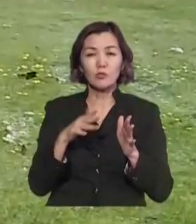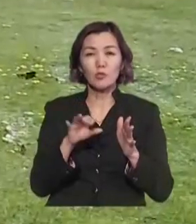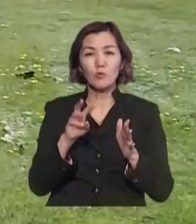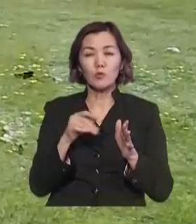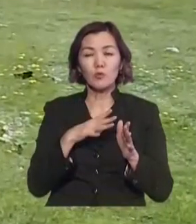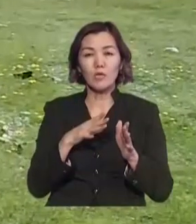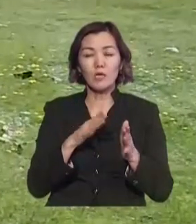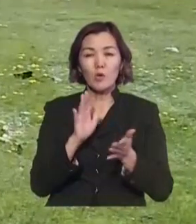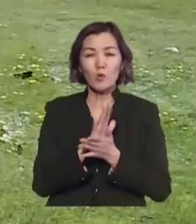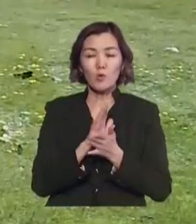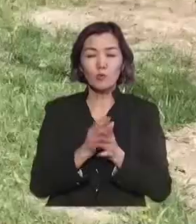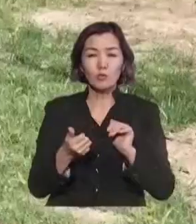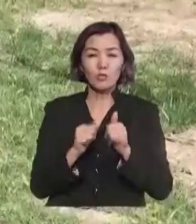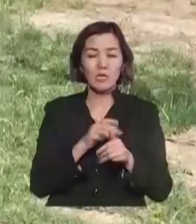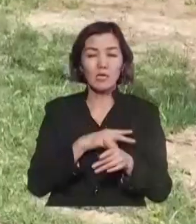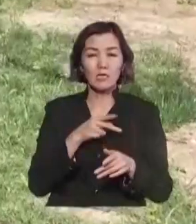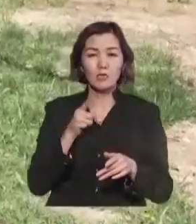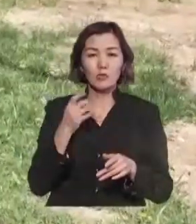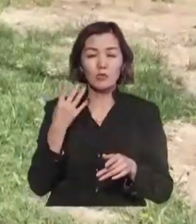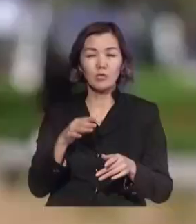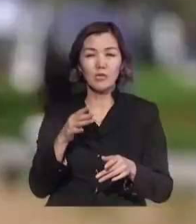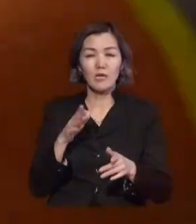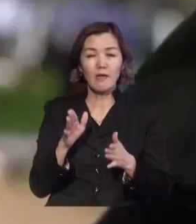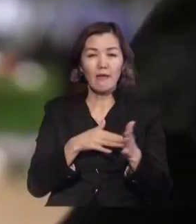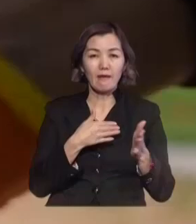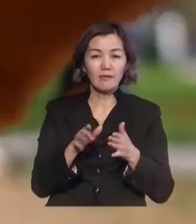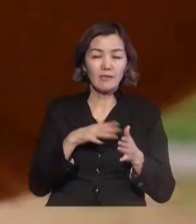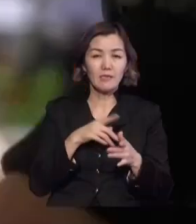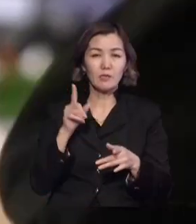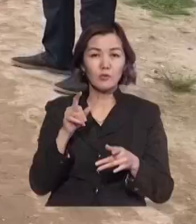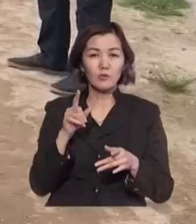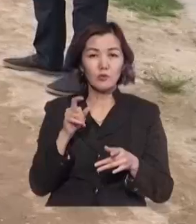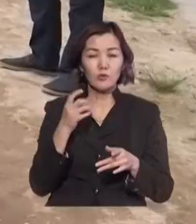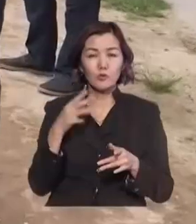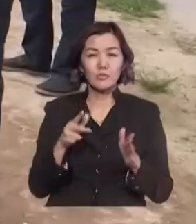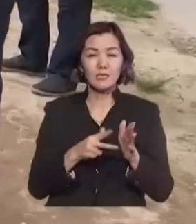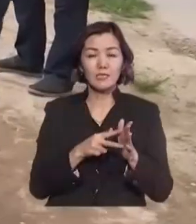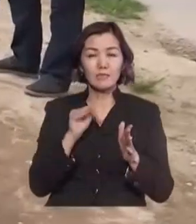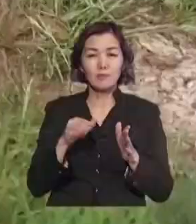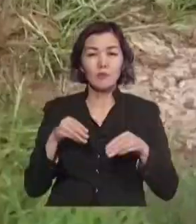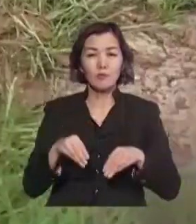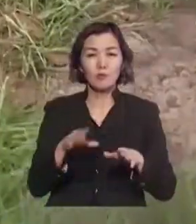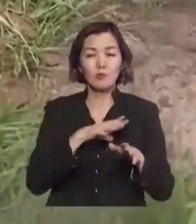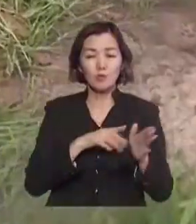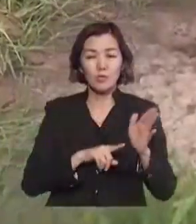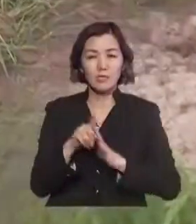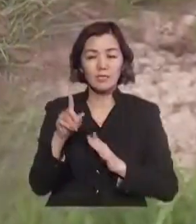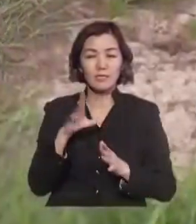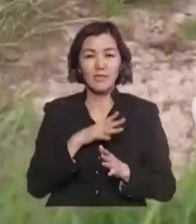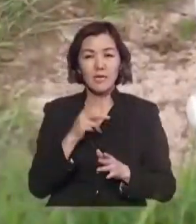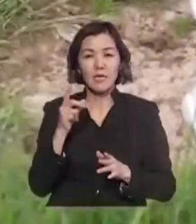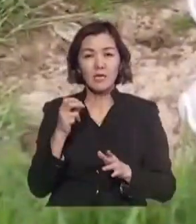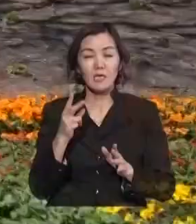қоқыс шығарылды. Сондай ақ 140 мыңнан астам ағаш әктелді. 138 мыңға жоқ көшет отырғызылды. Бұдан бөлек